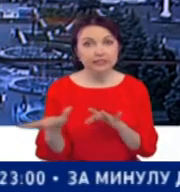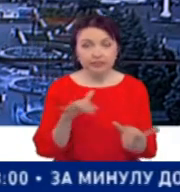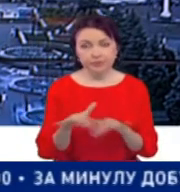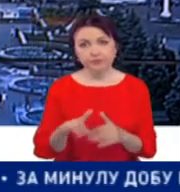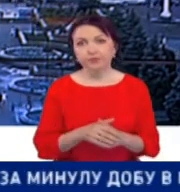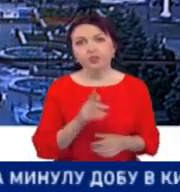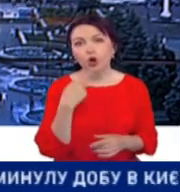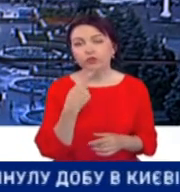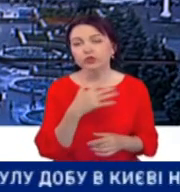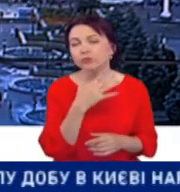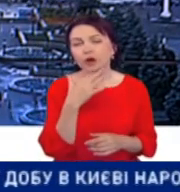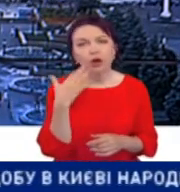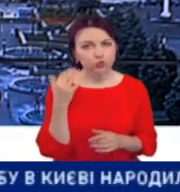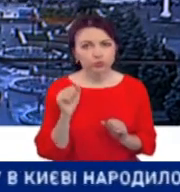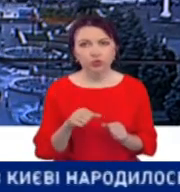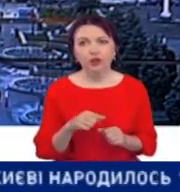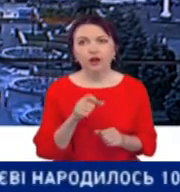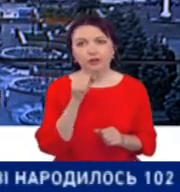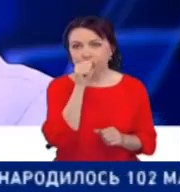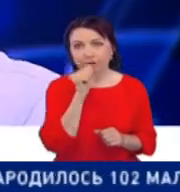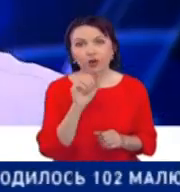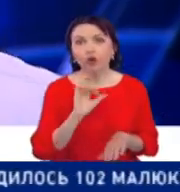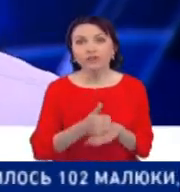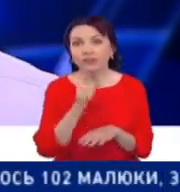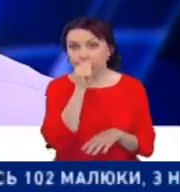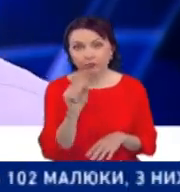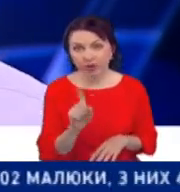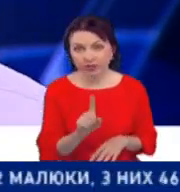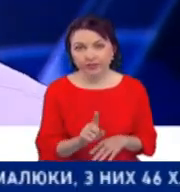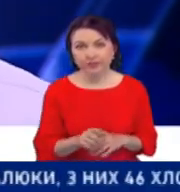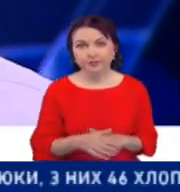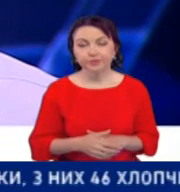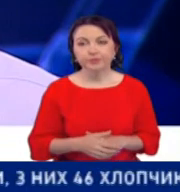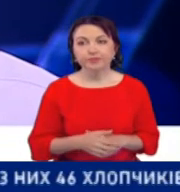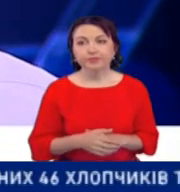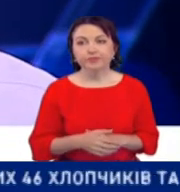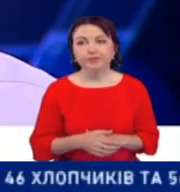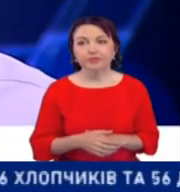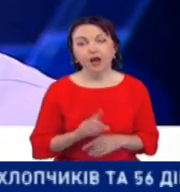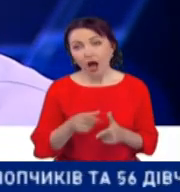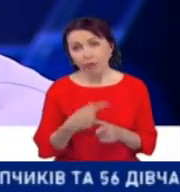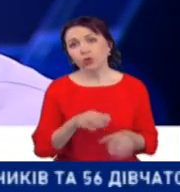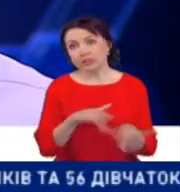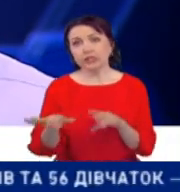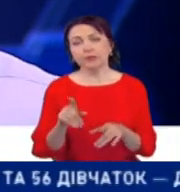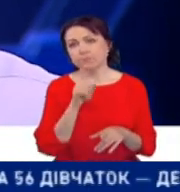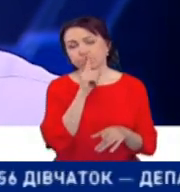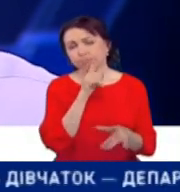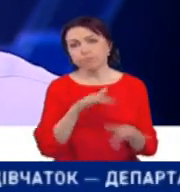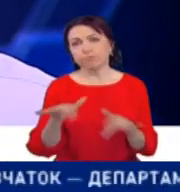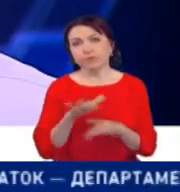говорити можна багато про що. На, там, можна і мовчати. Да, це можна, але, да, робити діяти, це мовчки. Да. І це, да, по-перше. Так. А по-друге,